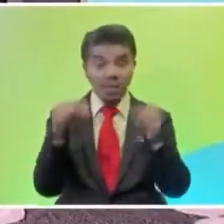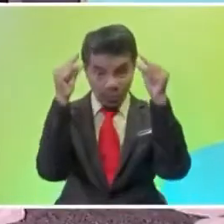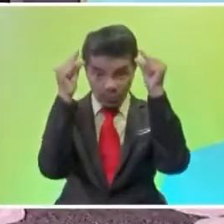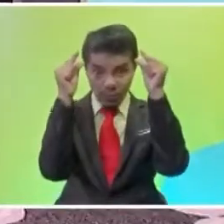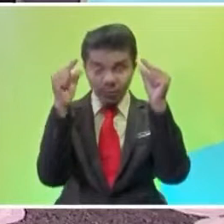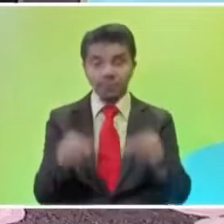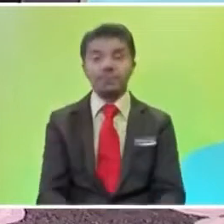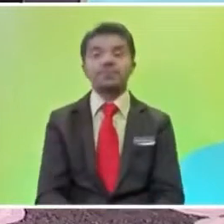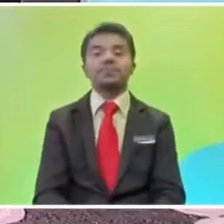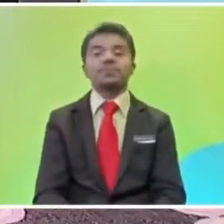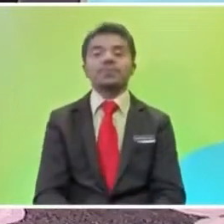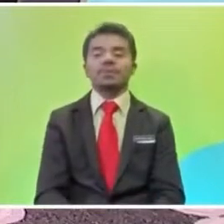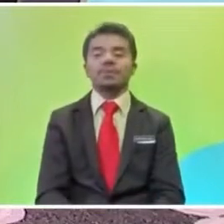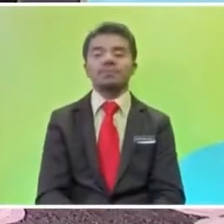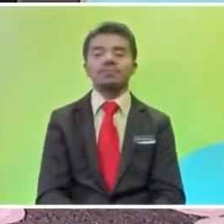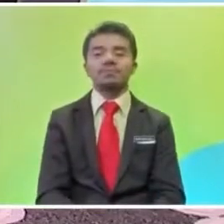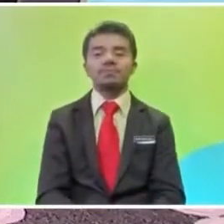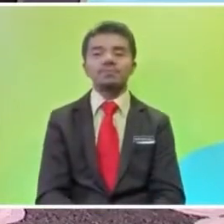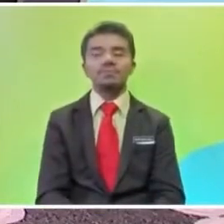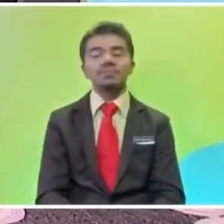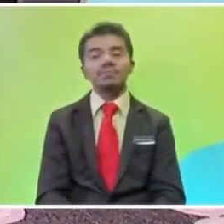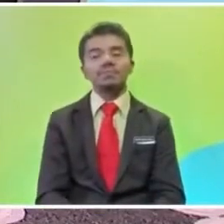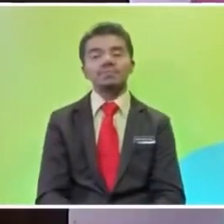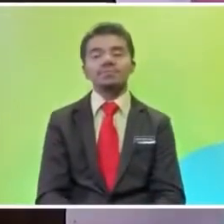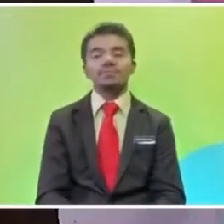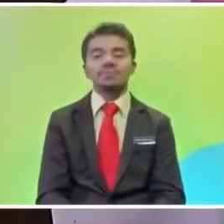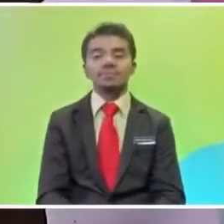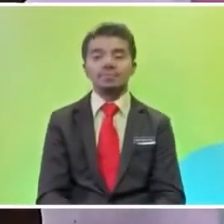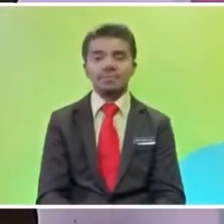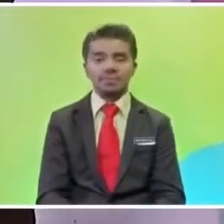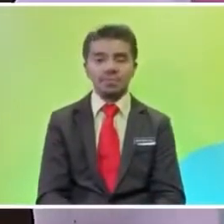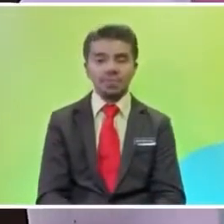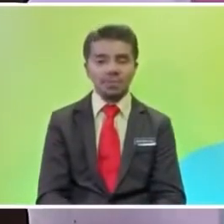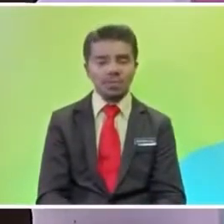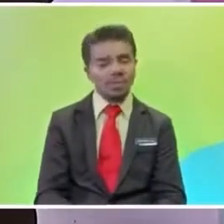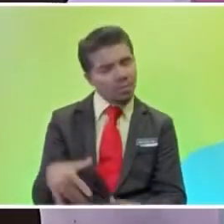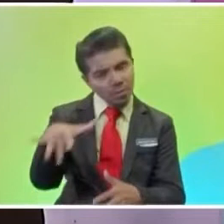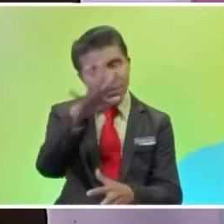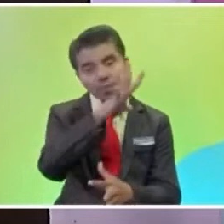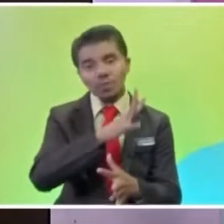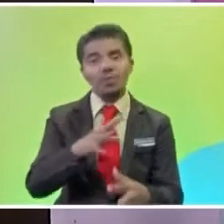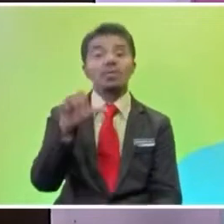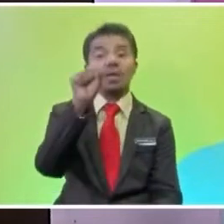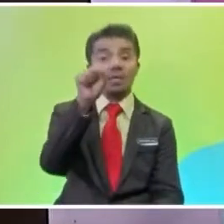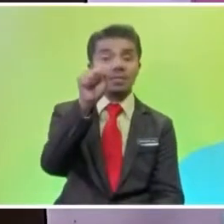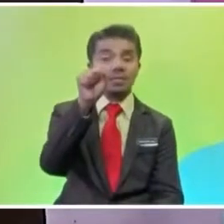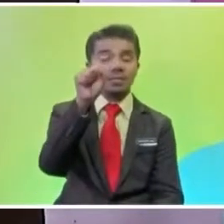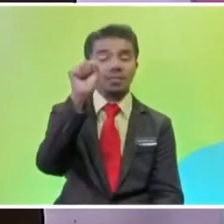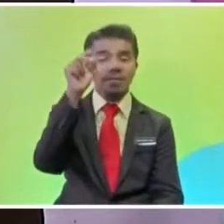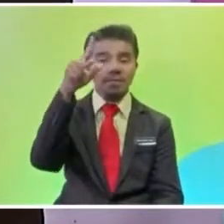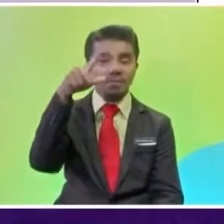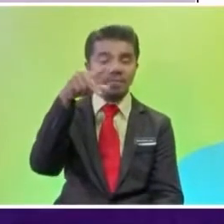seterusnya ada lagi pukulannya apalagi yang berisikan dekat sini Ivan keseluruhannya adalah standard prestasi Oke